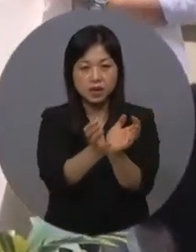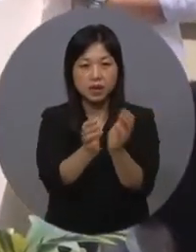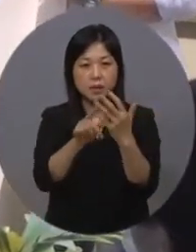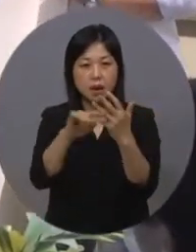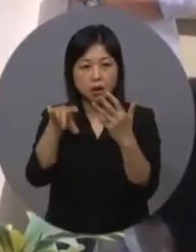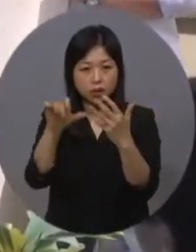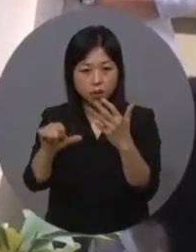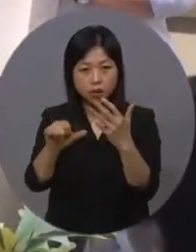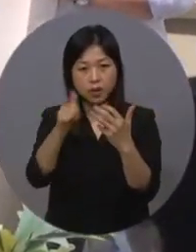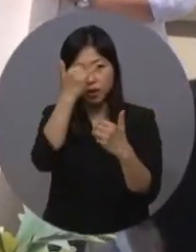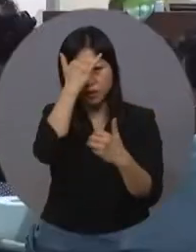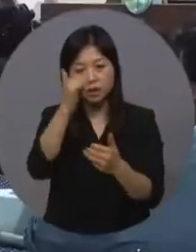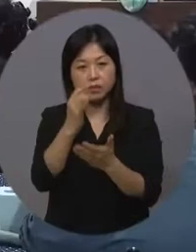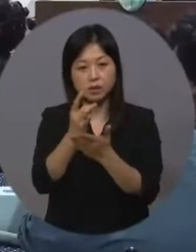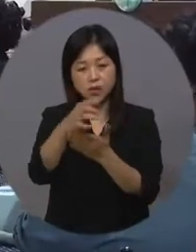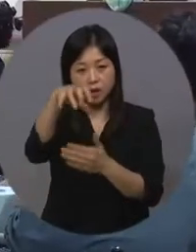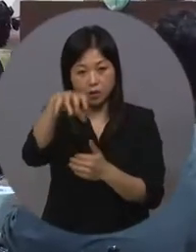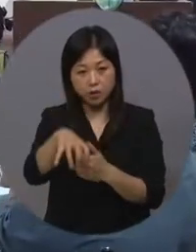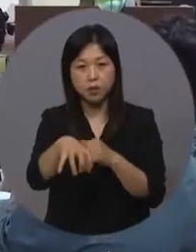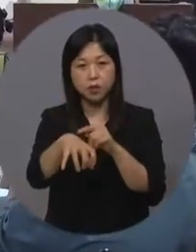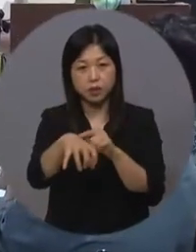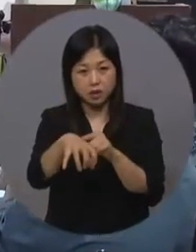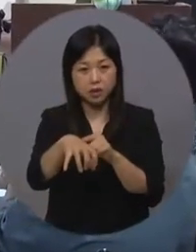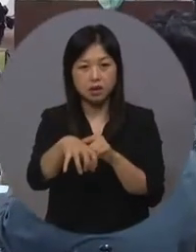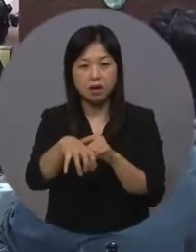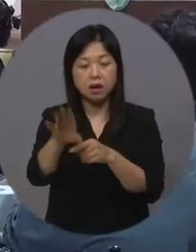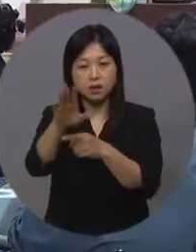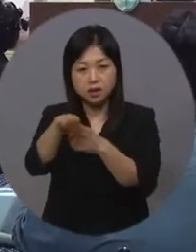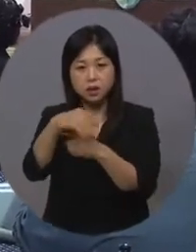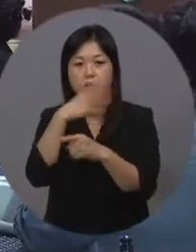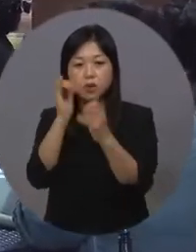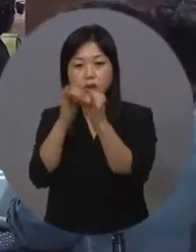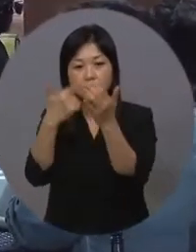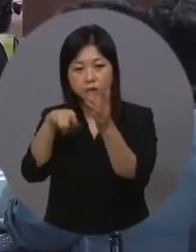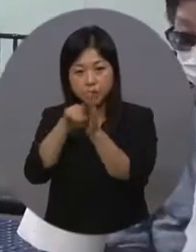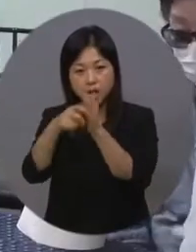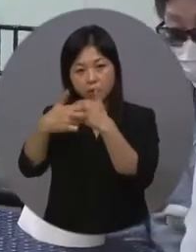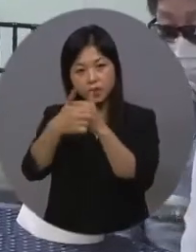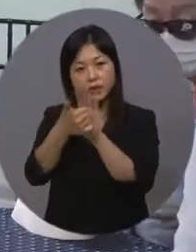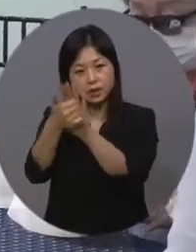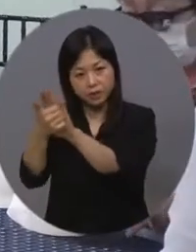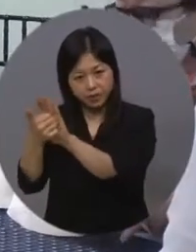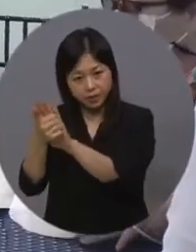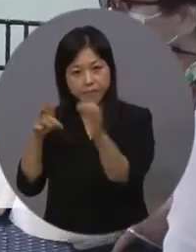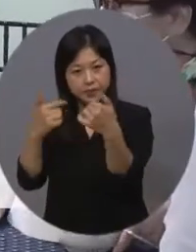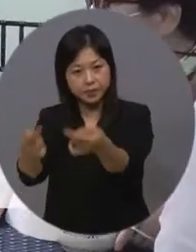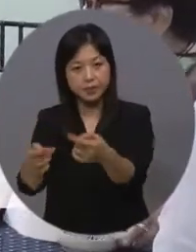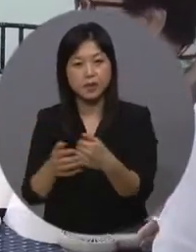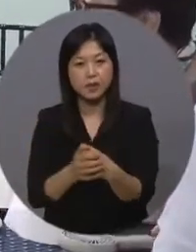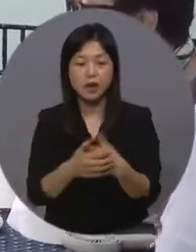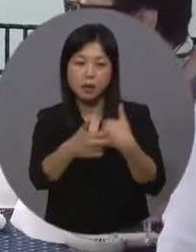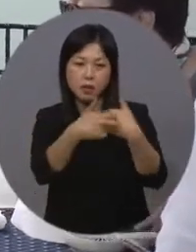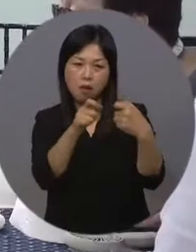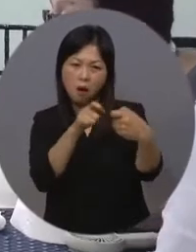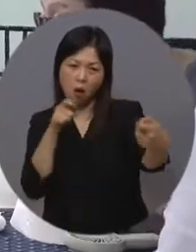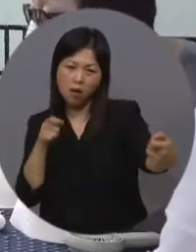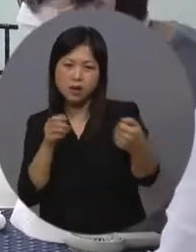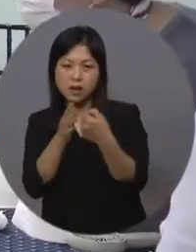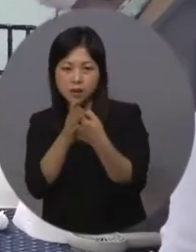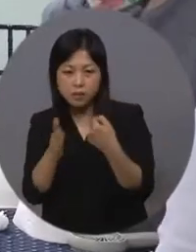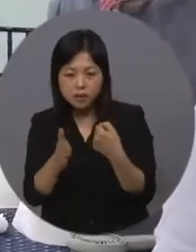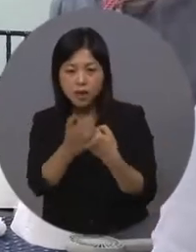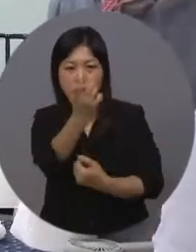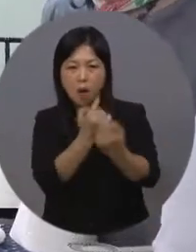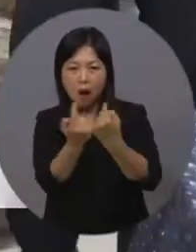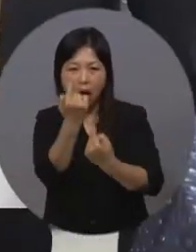의료사각지대에 놓인 시골 어르신들을 위한 의료봉사에 나섰습니다. 평소 병원과 거리가 멀어 편하게